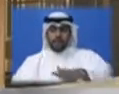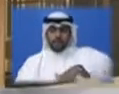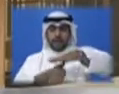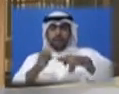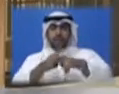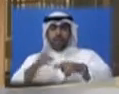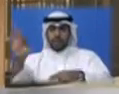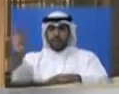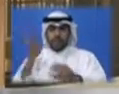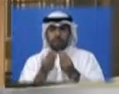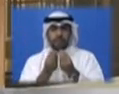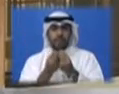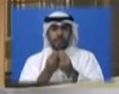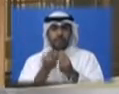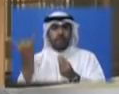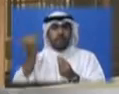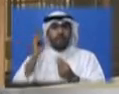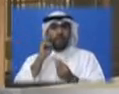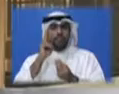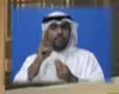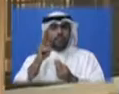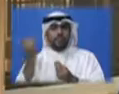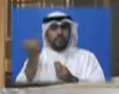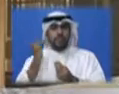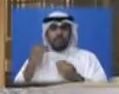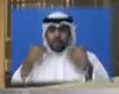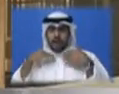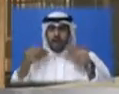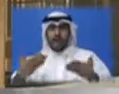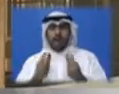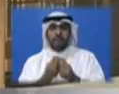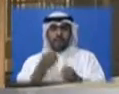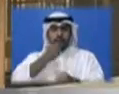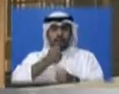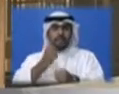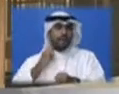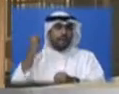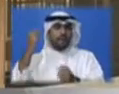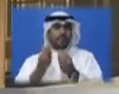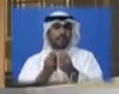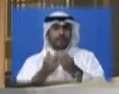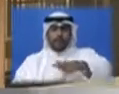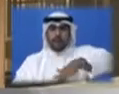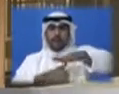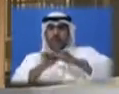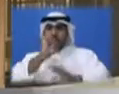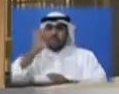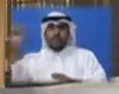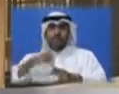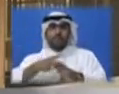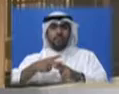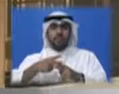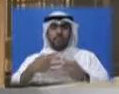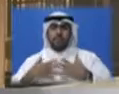دائما نستبشر خيرا بأي عمل عربي تكون رئاسته موكولة للكويت، نظرا